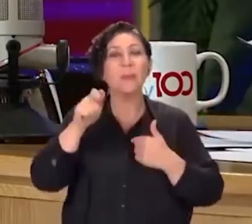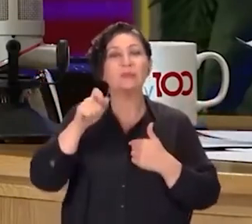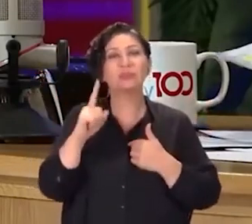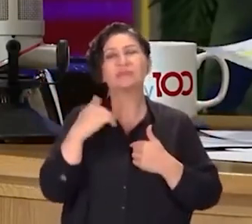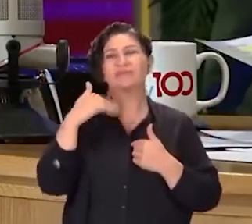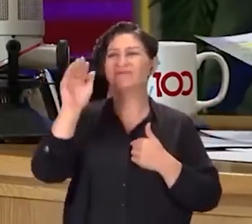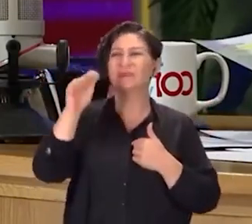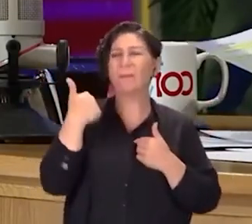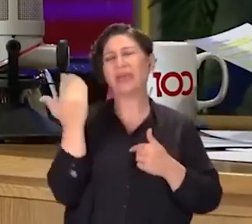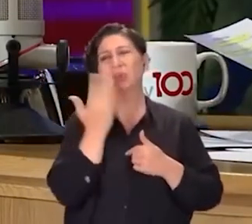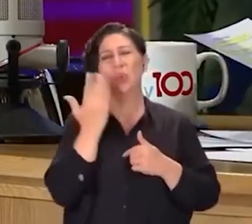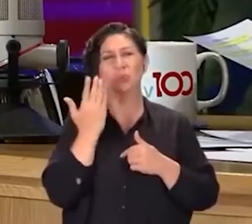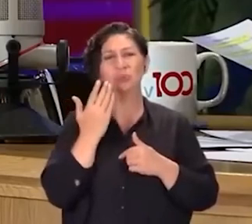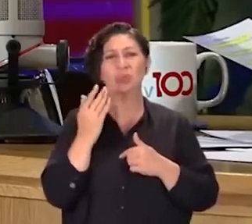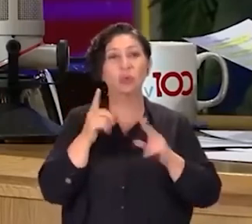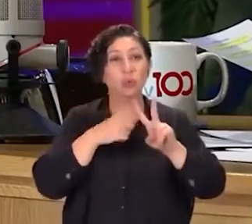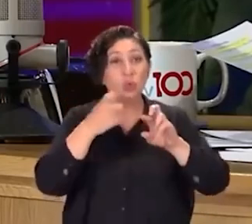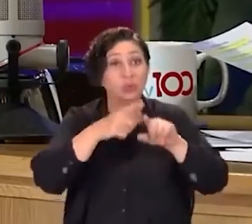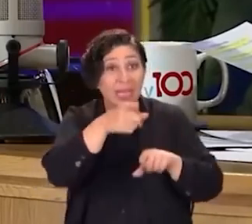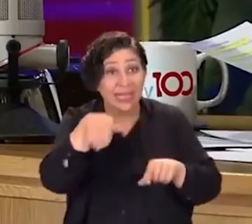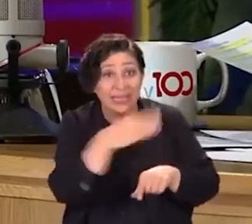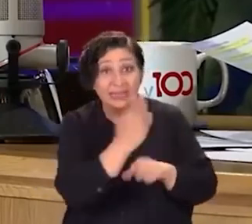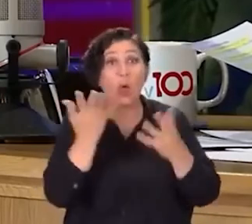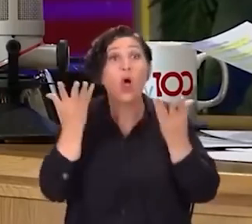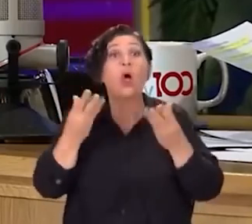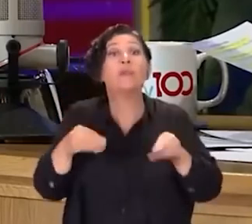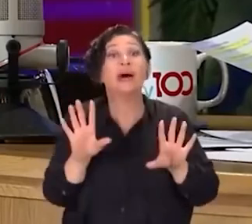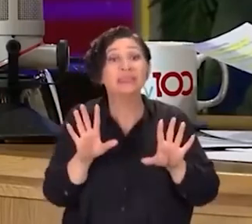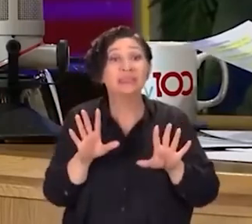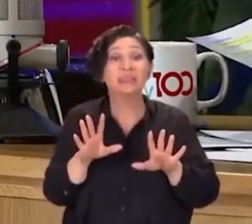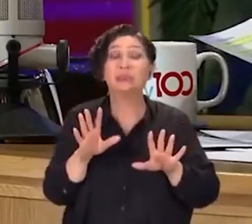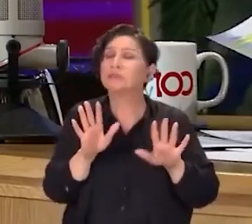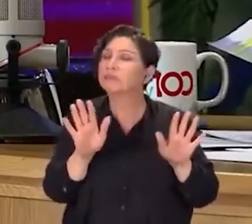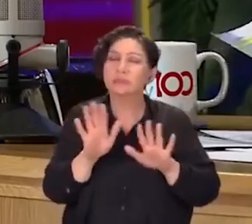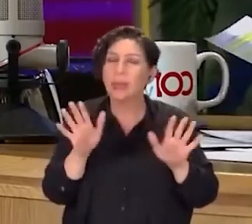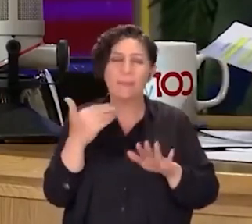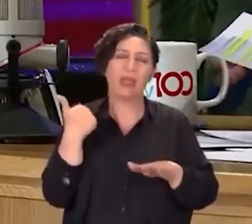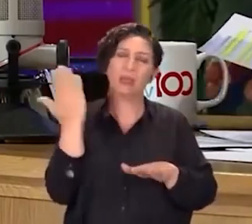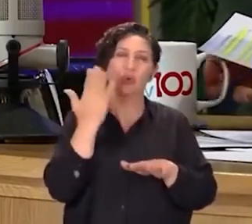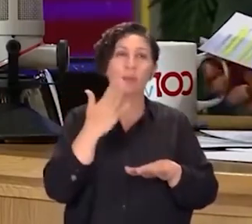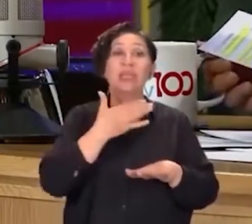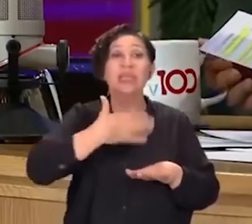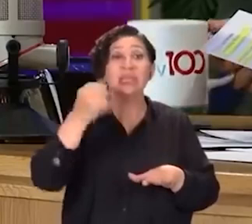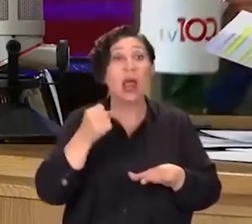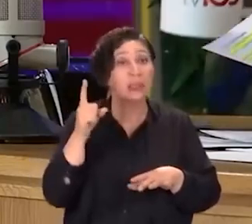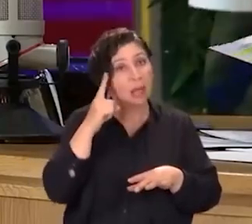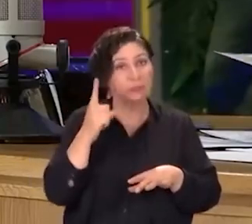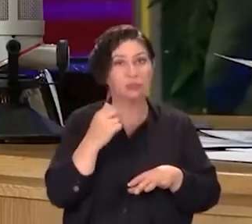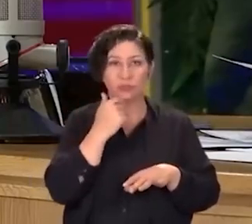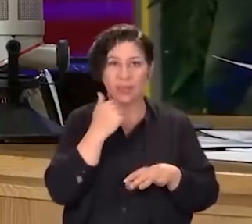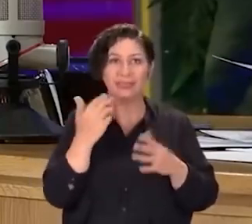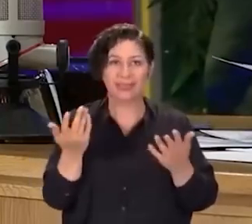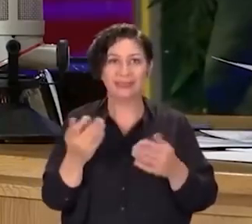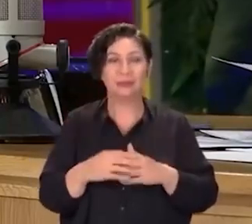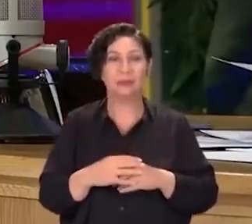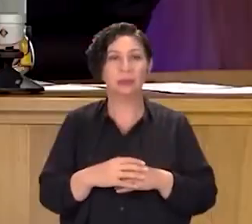yapımcıma dedim ki ben gidiyorum. Nur sen gidersen olmaz bu program. Dedim ki gidiyorum, bak intihar ederim dedim numaradan